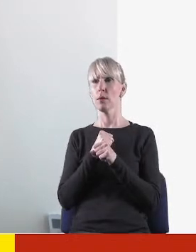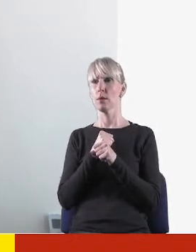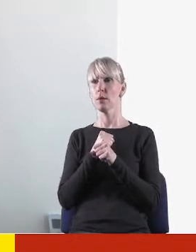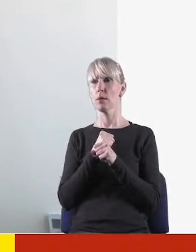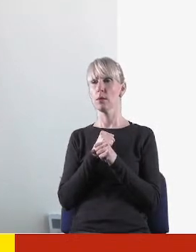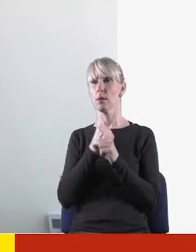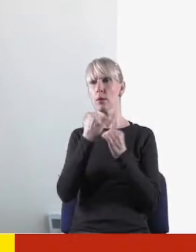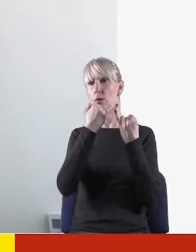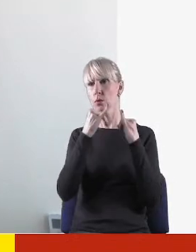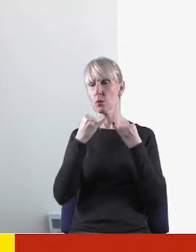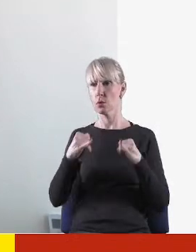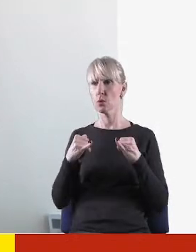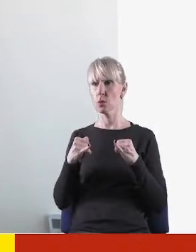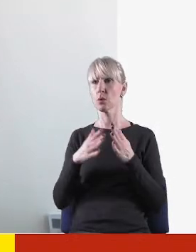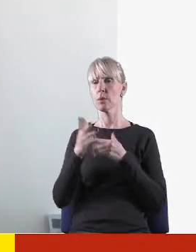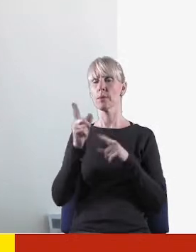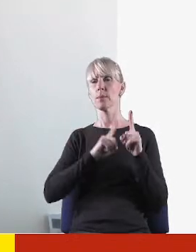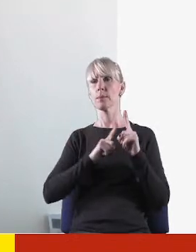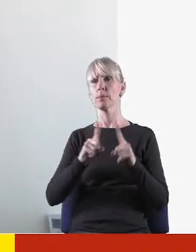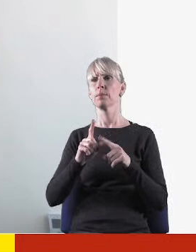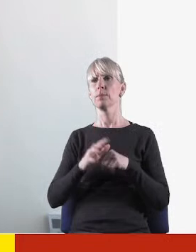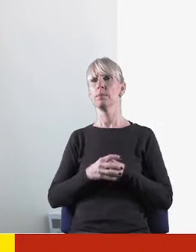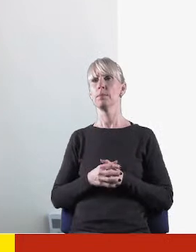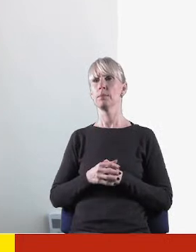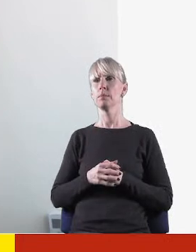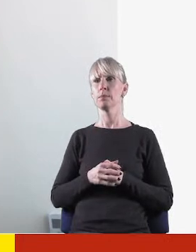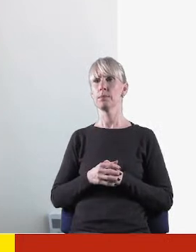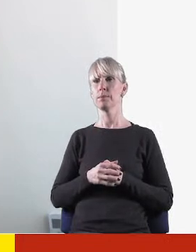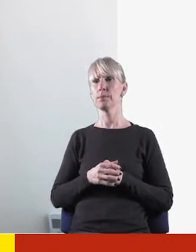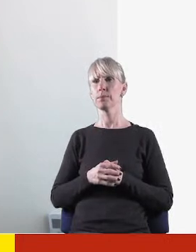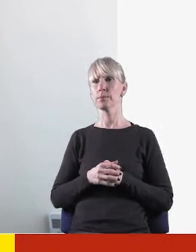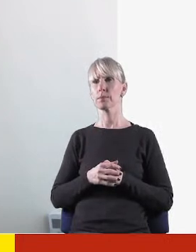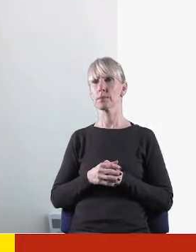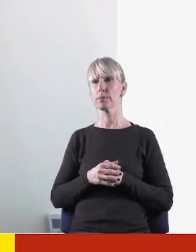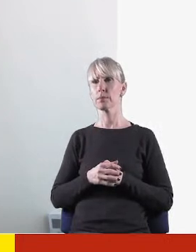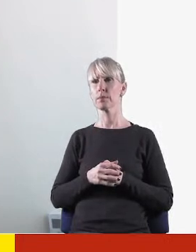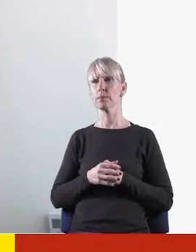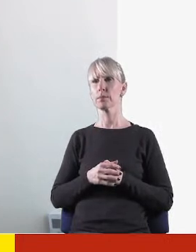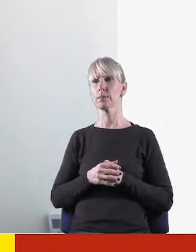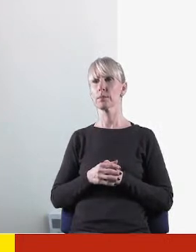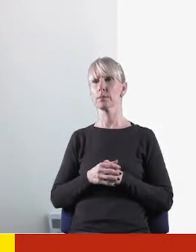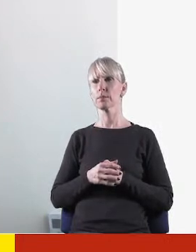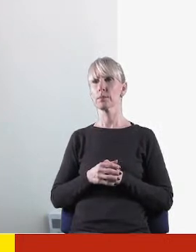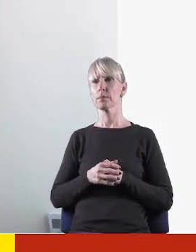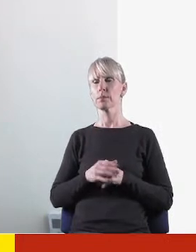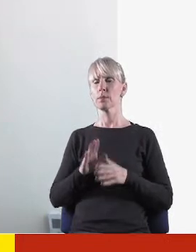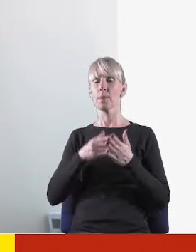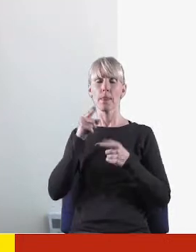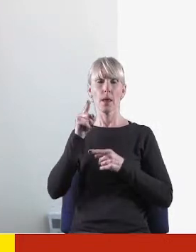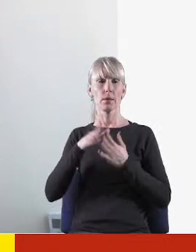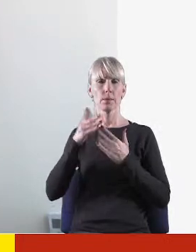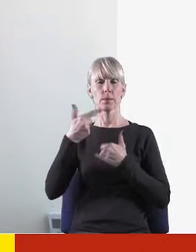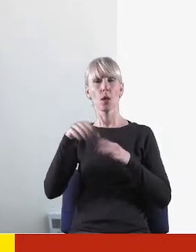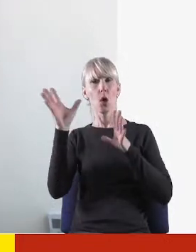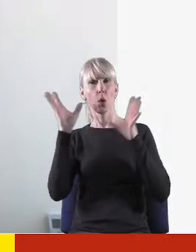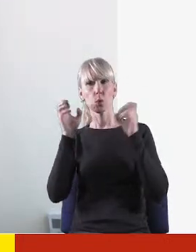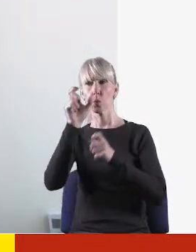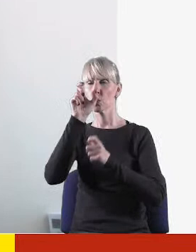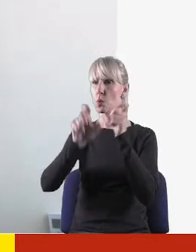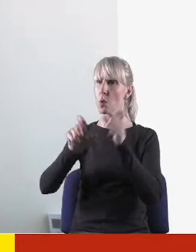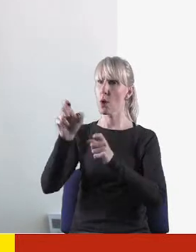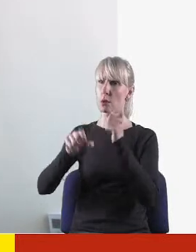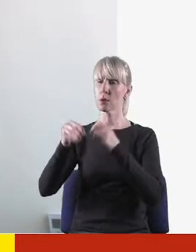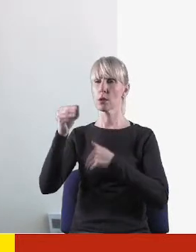z różnymi firmami, na przykład z firmą Heringi. Oczywiście tam nasi słuchacze w